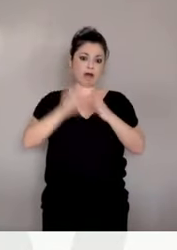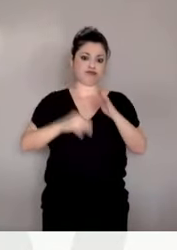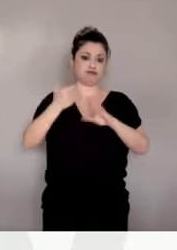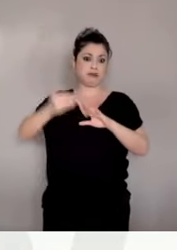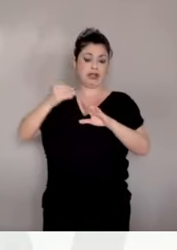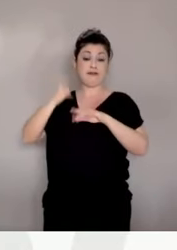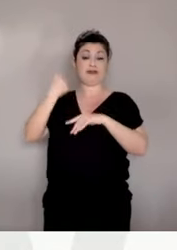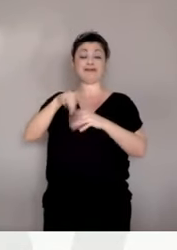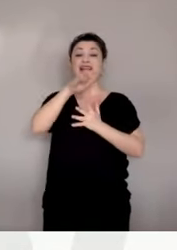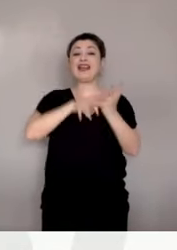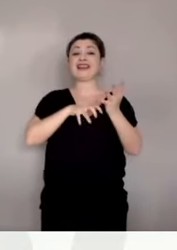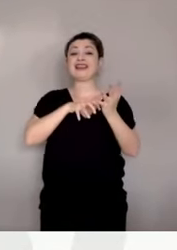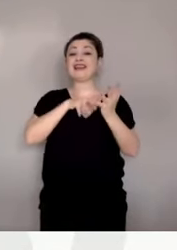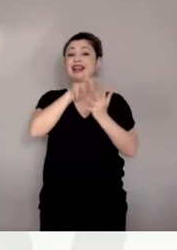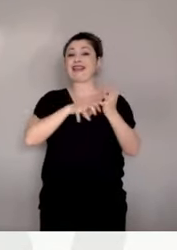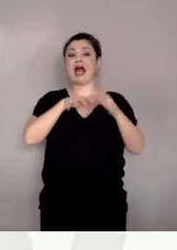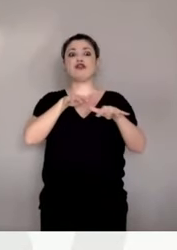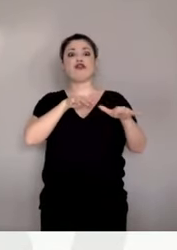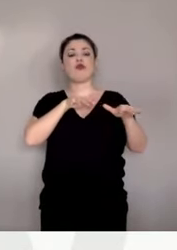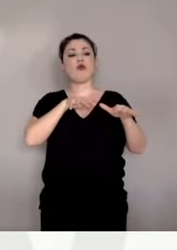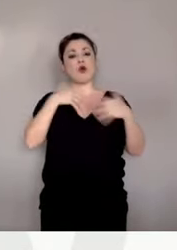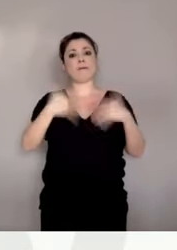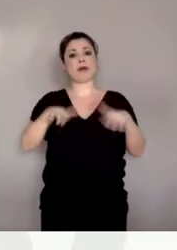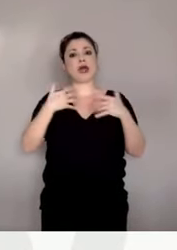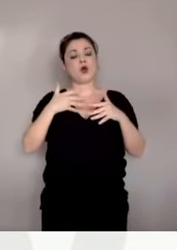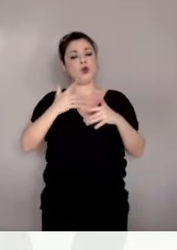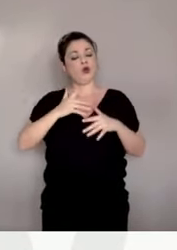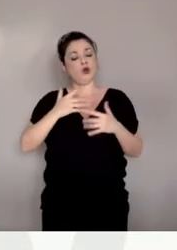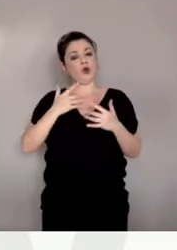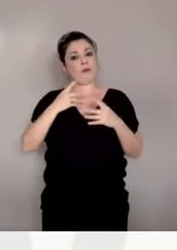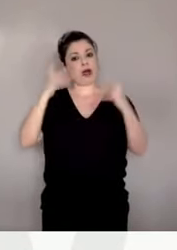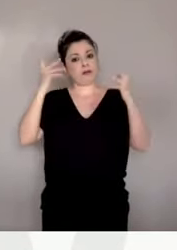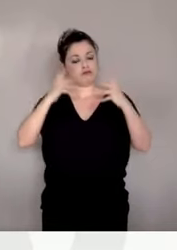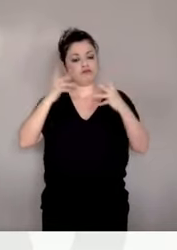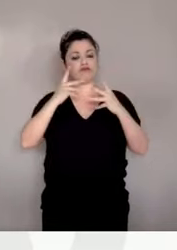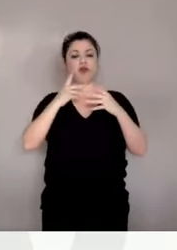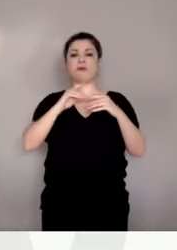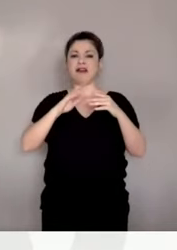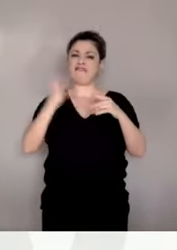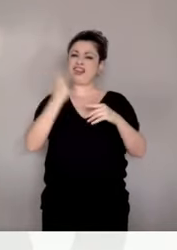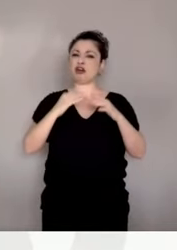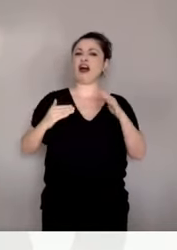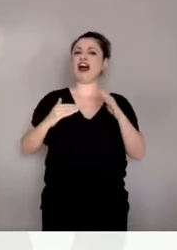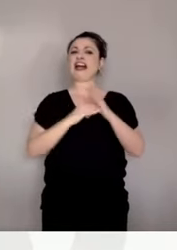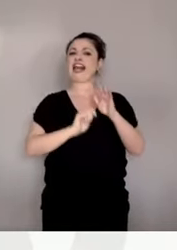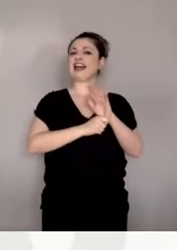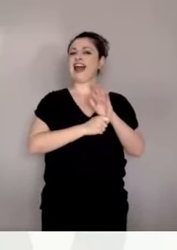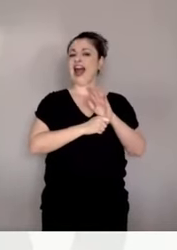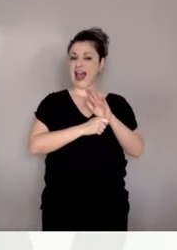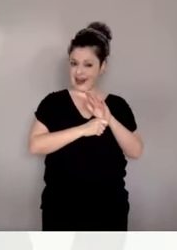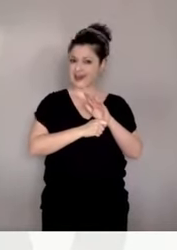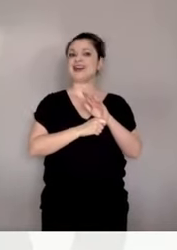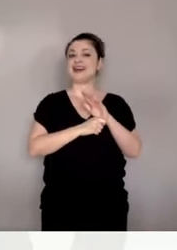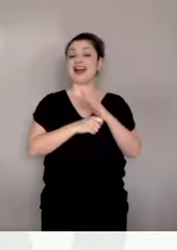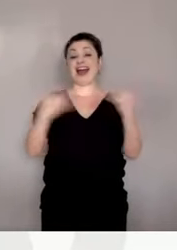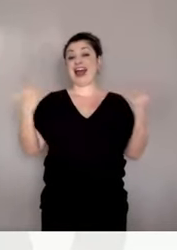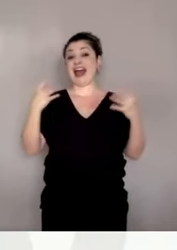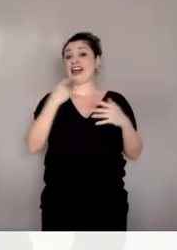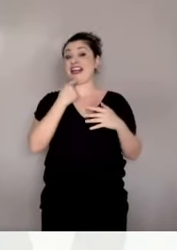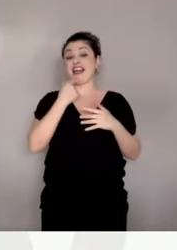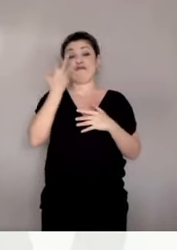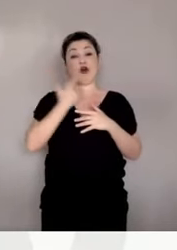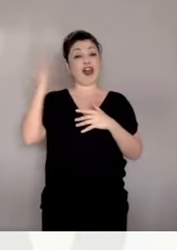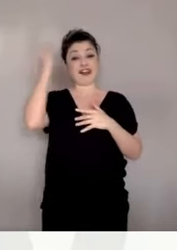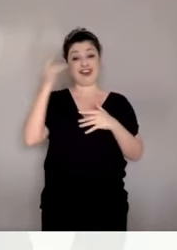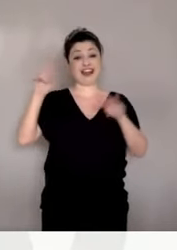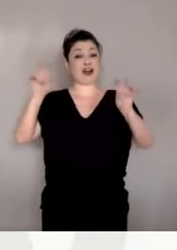trattato sistematico, lucido, molto radicale, e che invito, è inevitabile per chiunque voglia riflettere